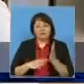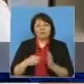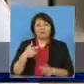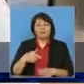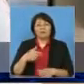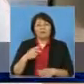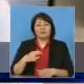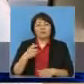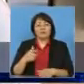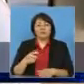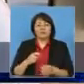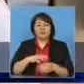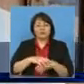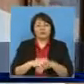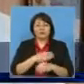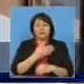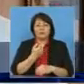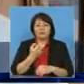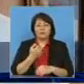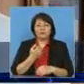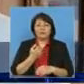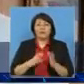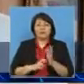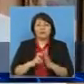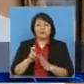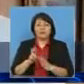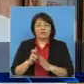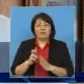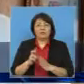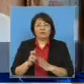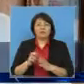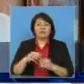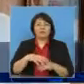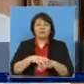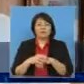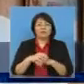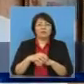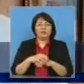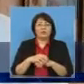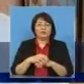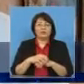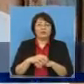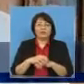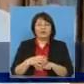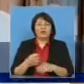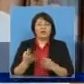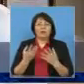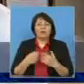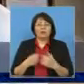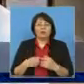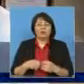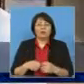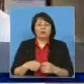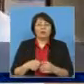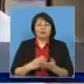и не с кем бороться, хочет побороться. И как начал я его кидать, тогда боролись мы это, 20 минут.